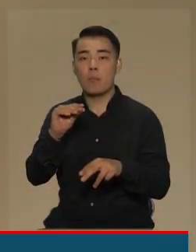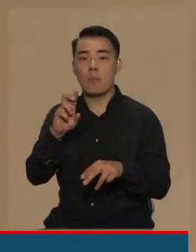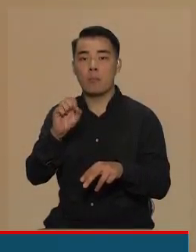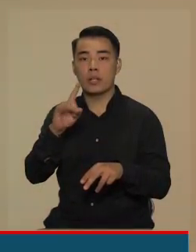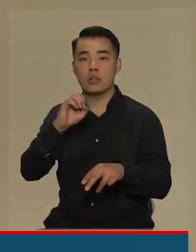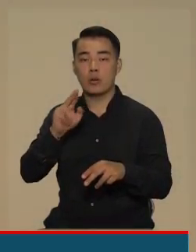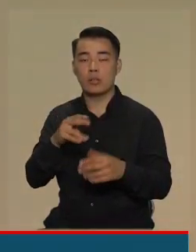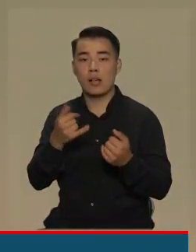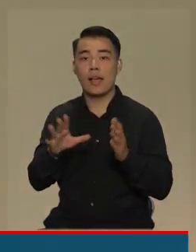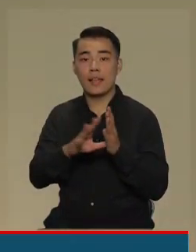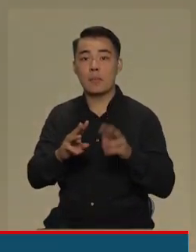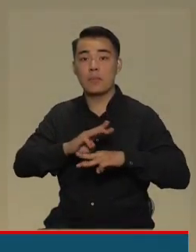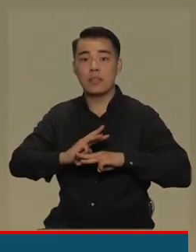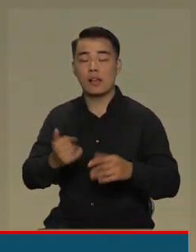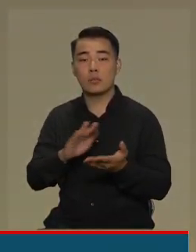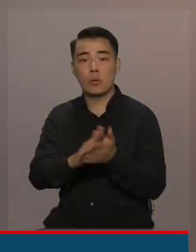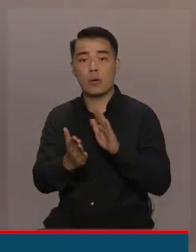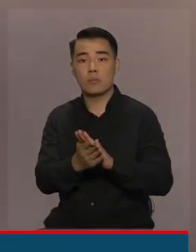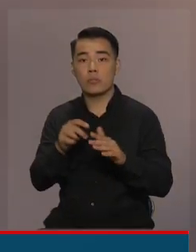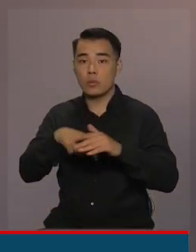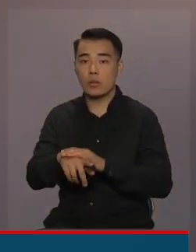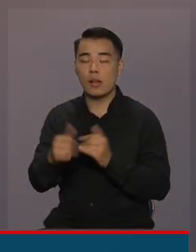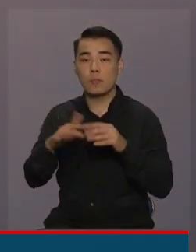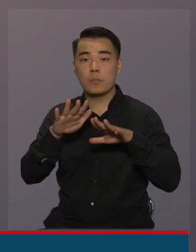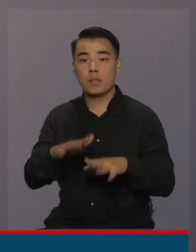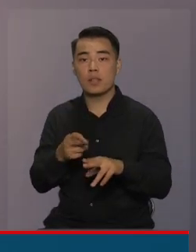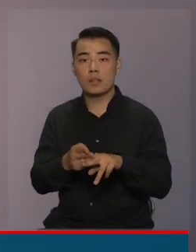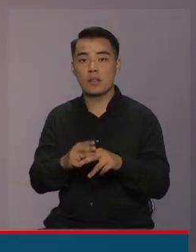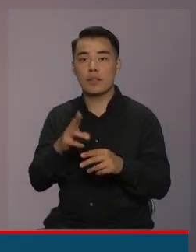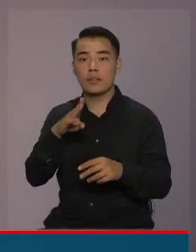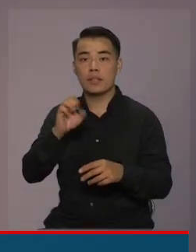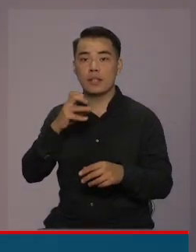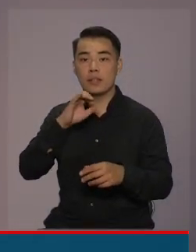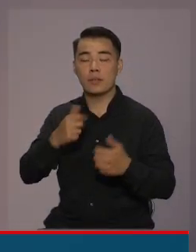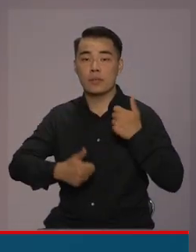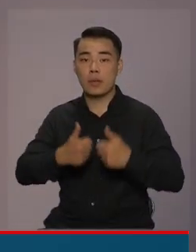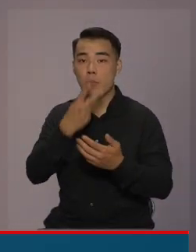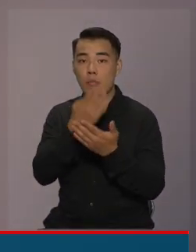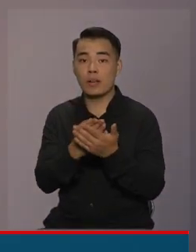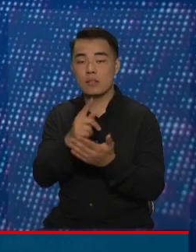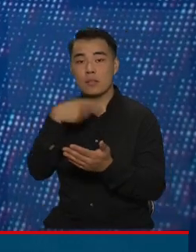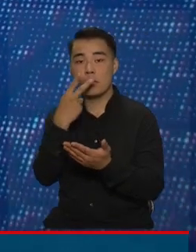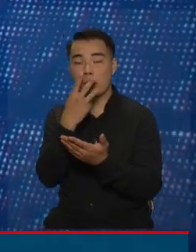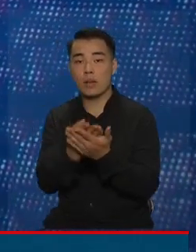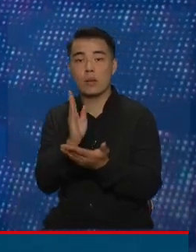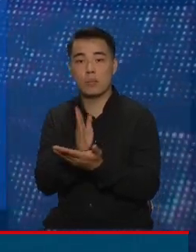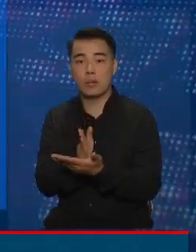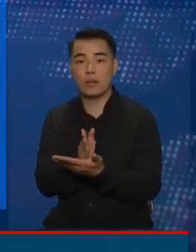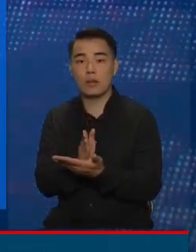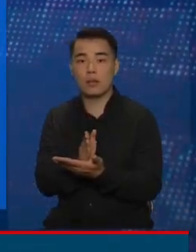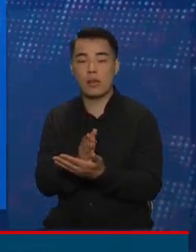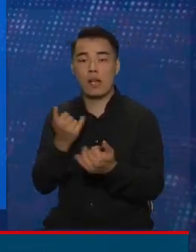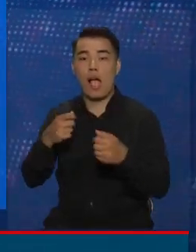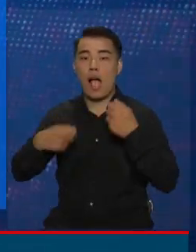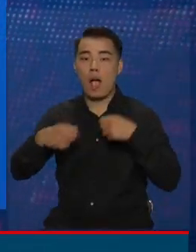Қазір энергетика министрлігінің келісім шарты бойынша кен орны Голтенгр Эстата серіктестігіне тиесілі. Келісім шартта олар